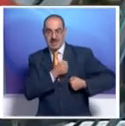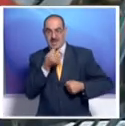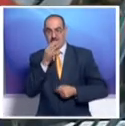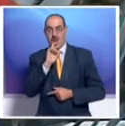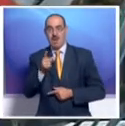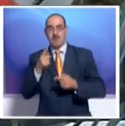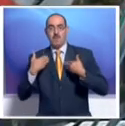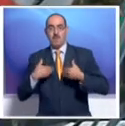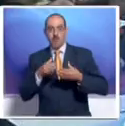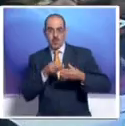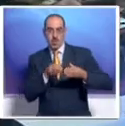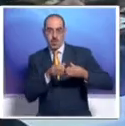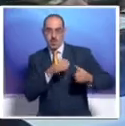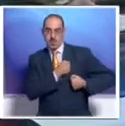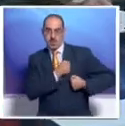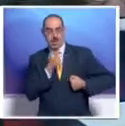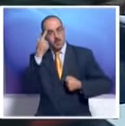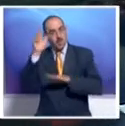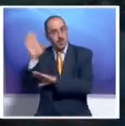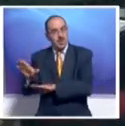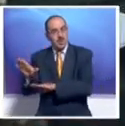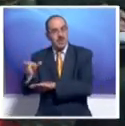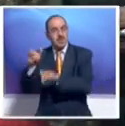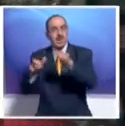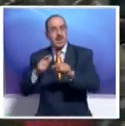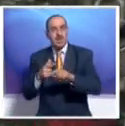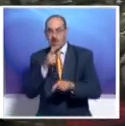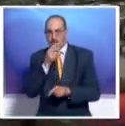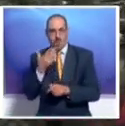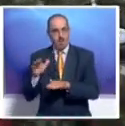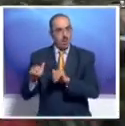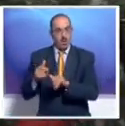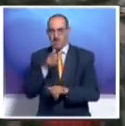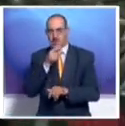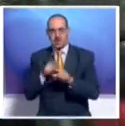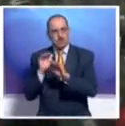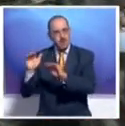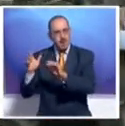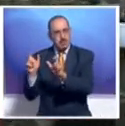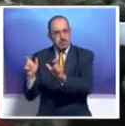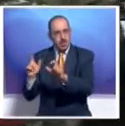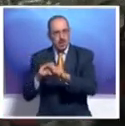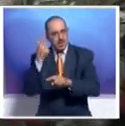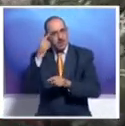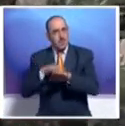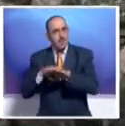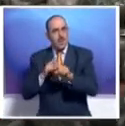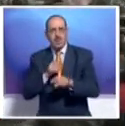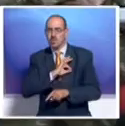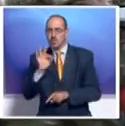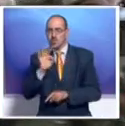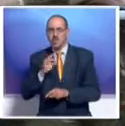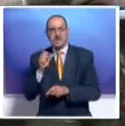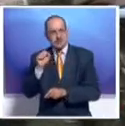الشعبي بخصوص حماية الشعب قرار لا رجعة فيه ولن يحيد عنه أبدا مهما كانت